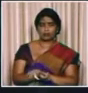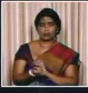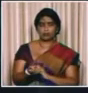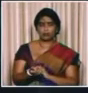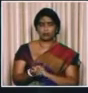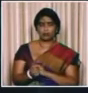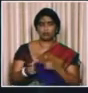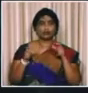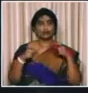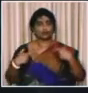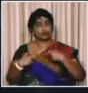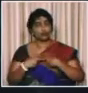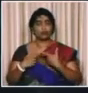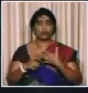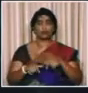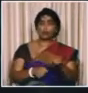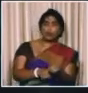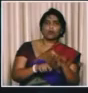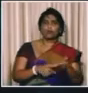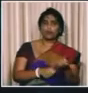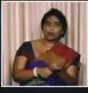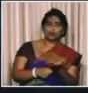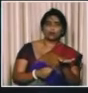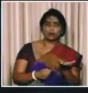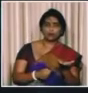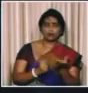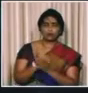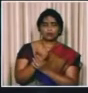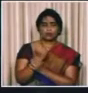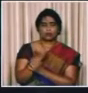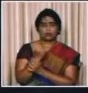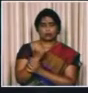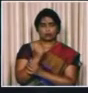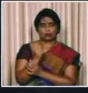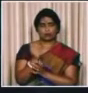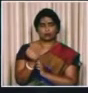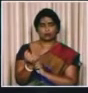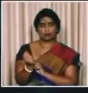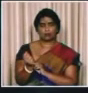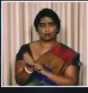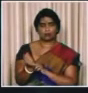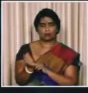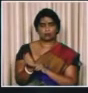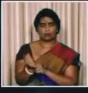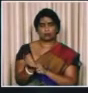ඔය තහනම් නියෝග ගත්තා දැන් පහර දීම් කරනවානේ ආ වලක් කැපුවා